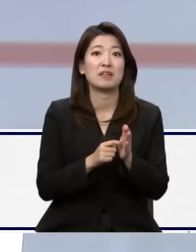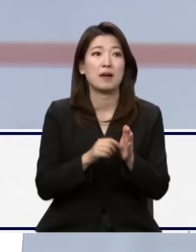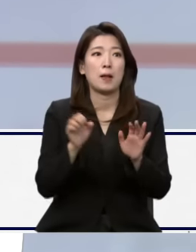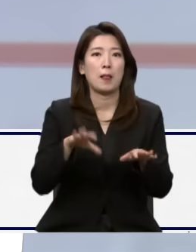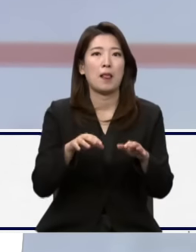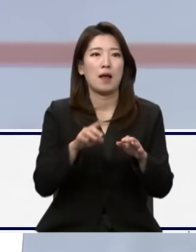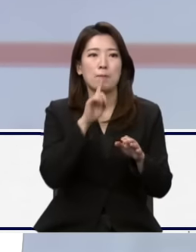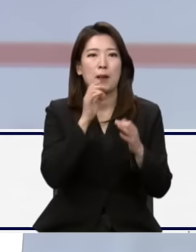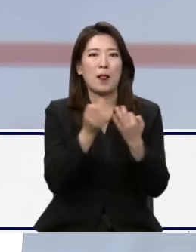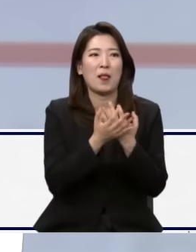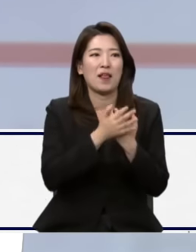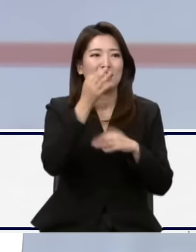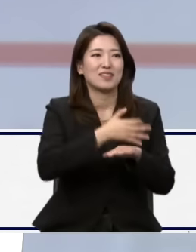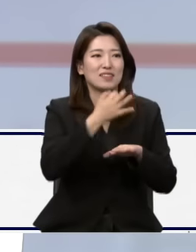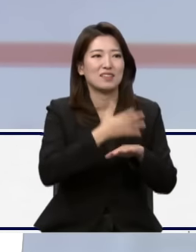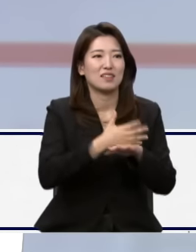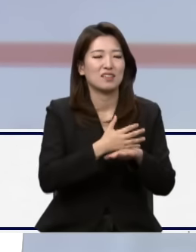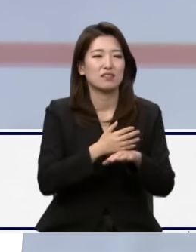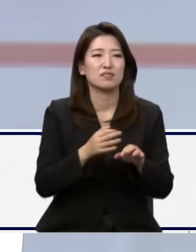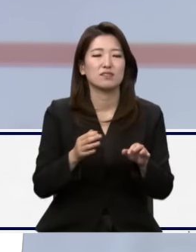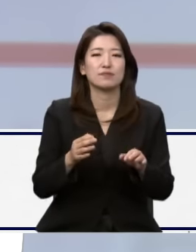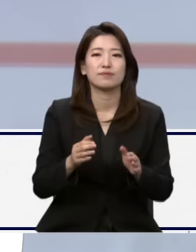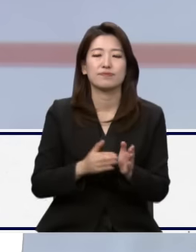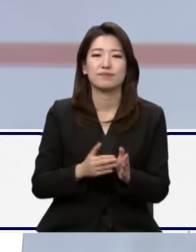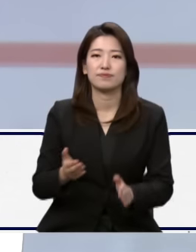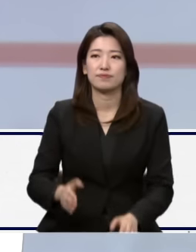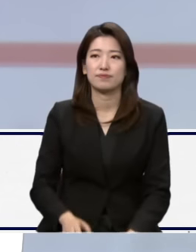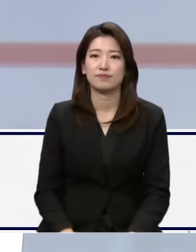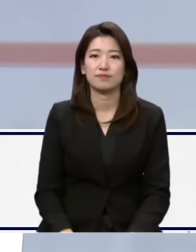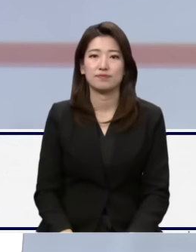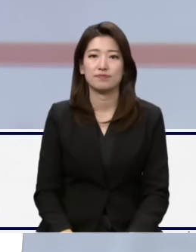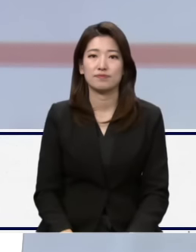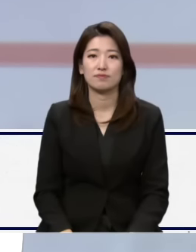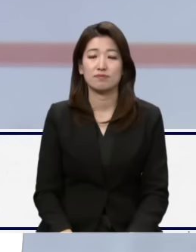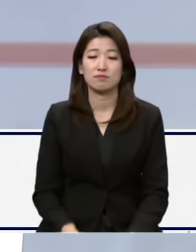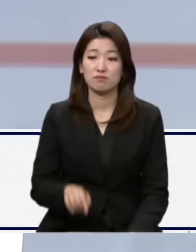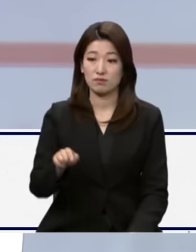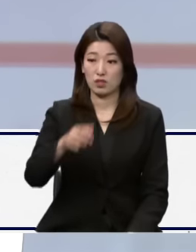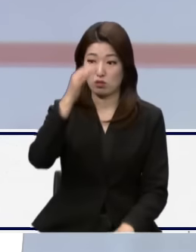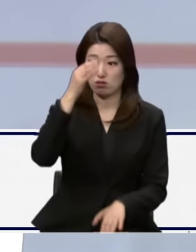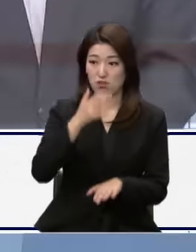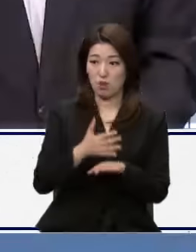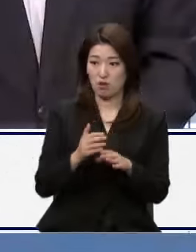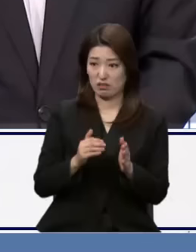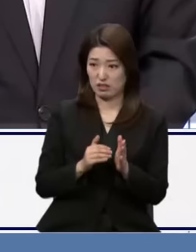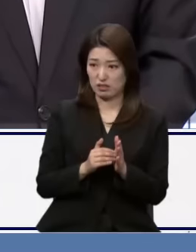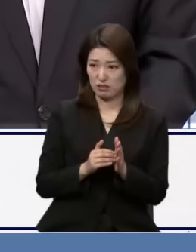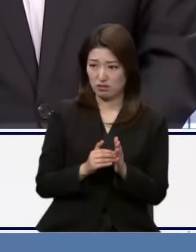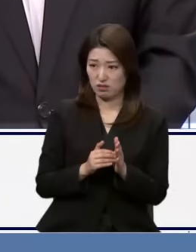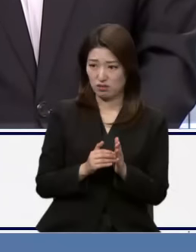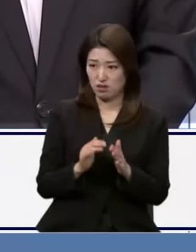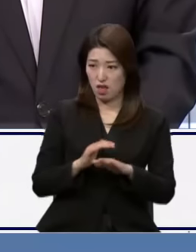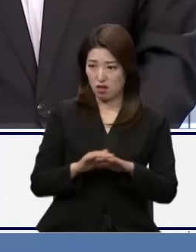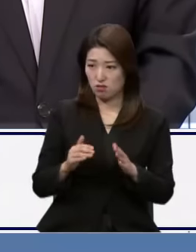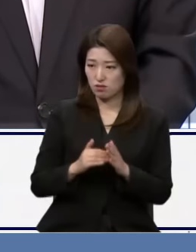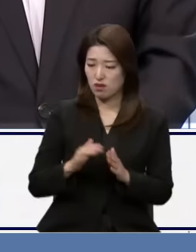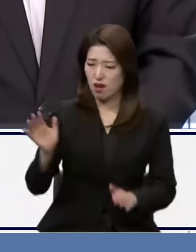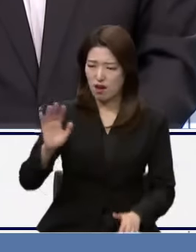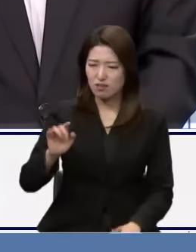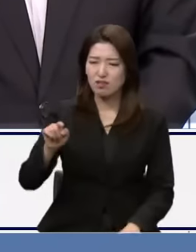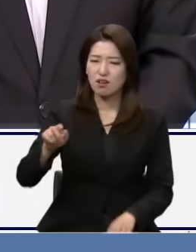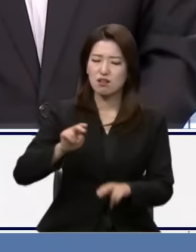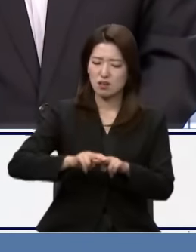면피성 사과고 근데 이게 사과로 끝날 문제입니까에 사퇴를 권고를 해야죠 근데 민주당